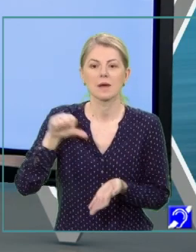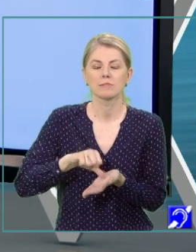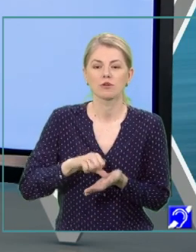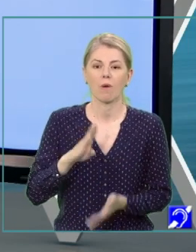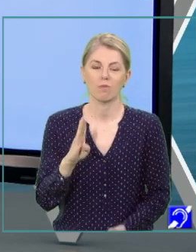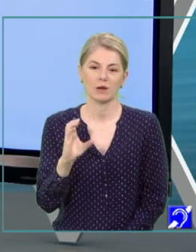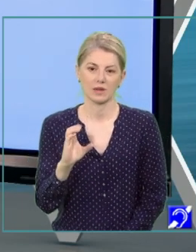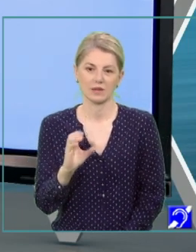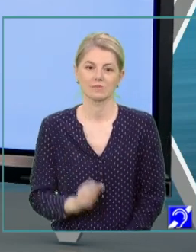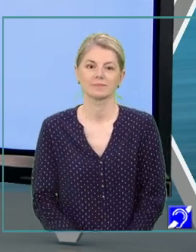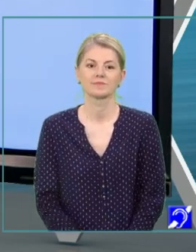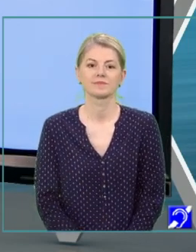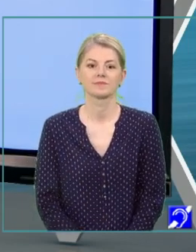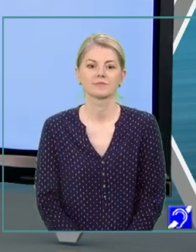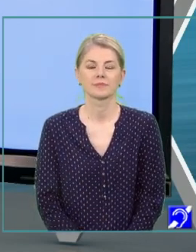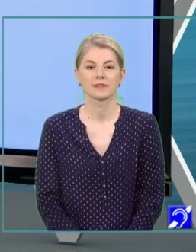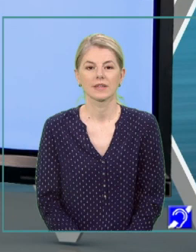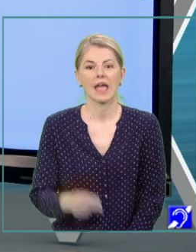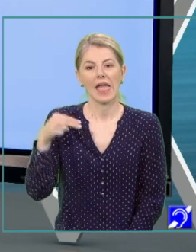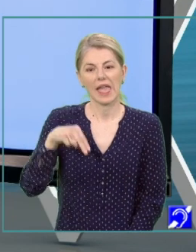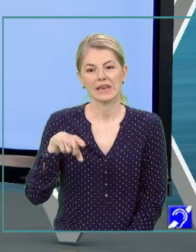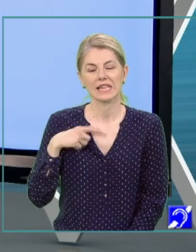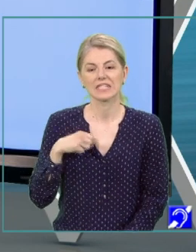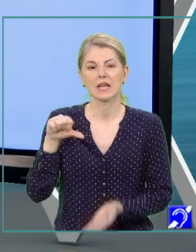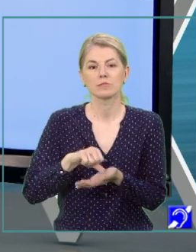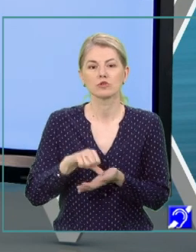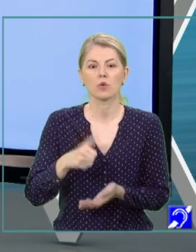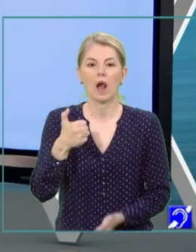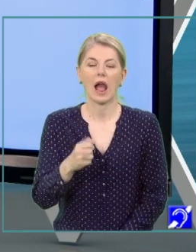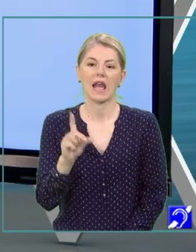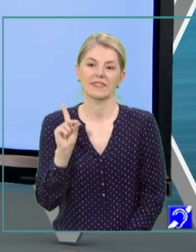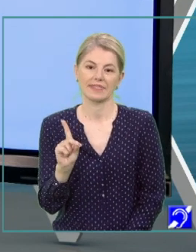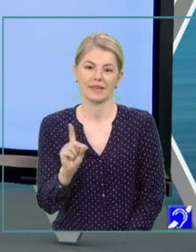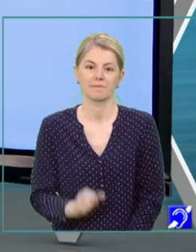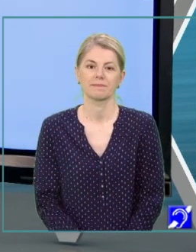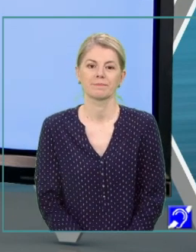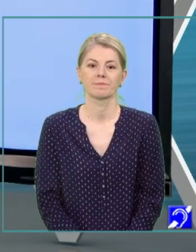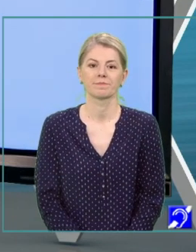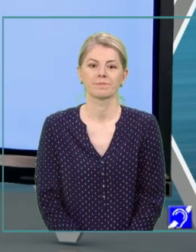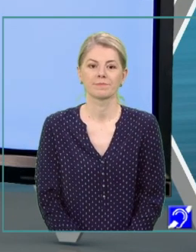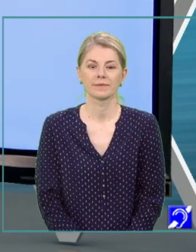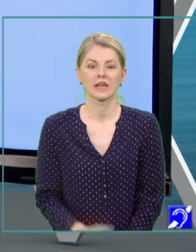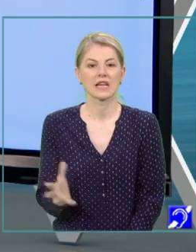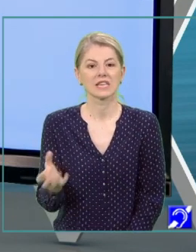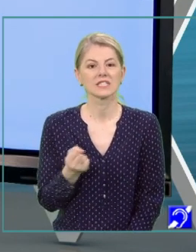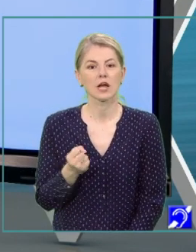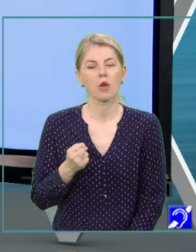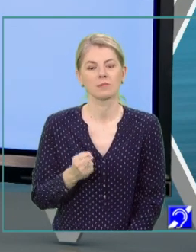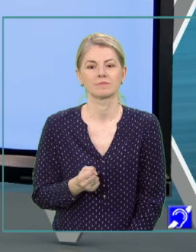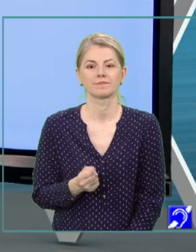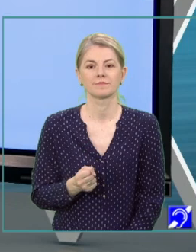BC, punctul M, iar N reprezintă mijlocul lui AC. Și să luăm pe rând,